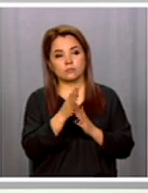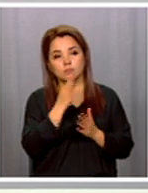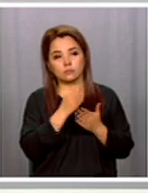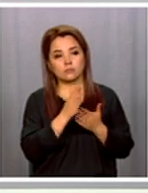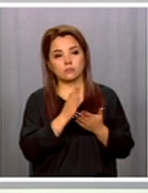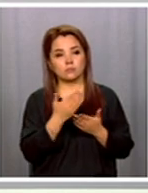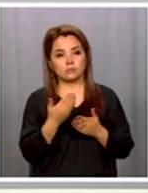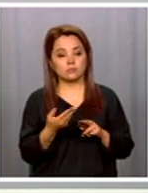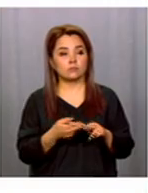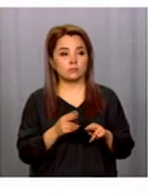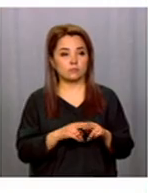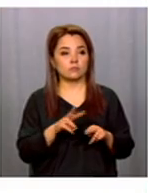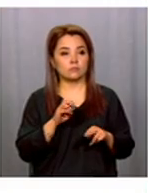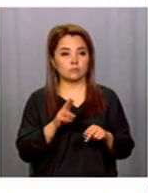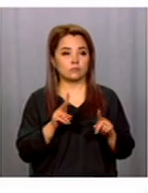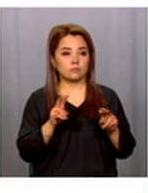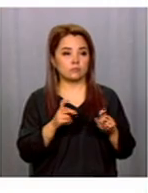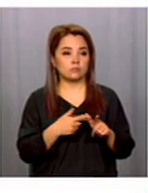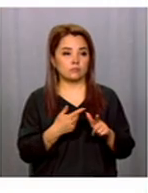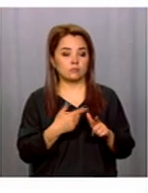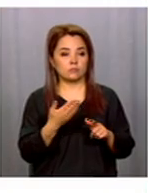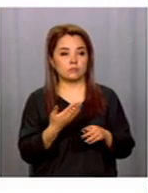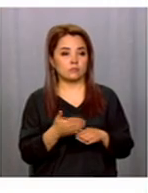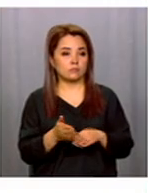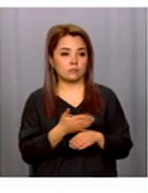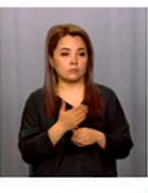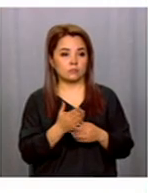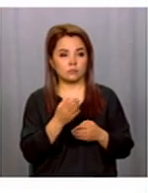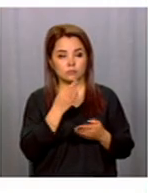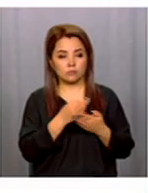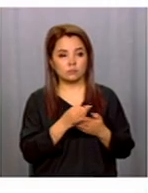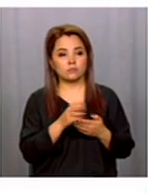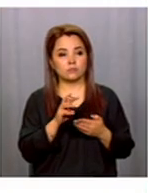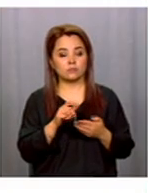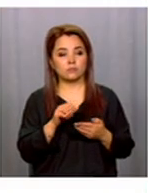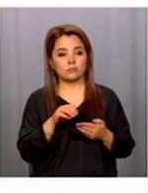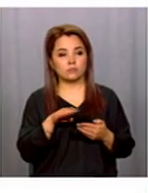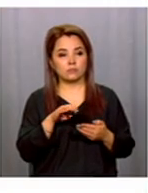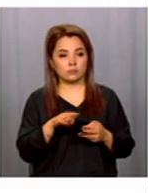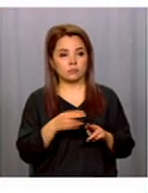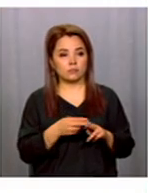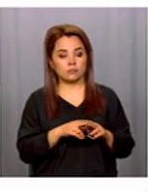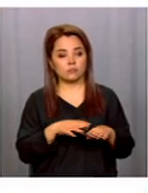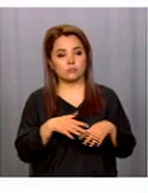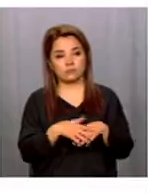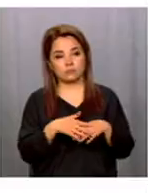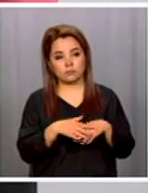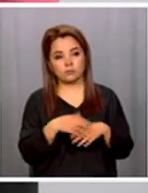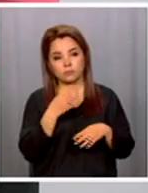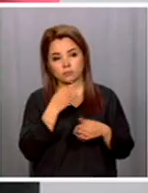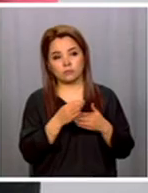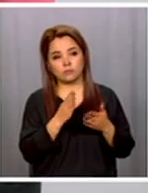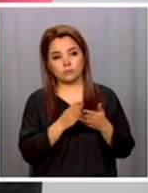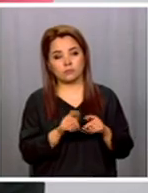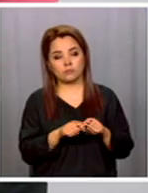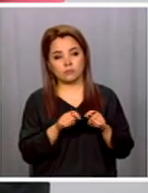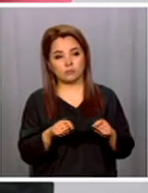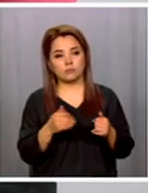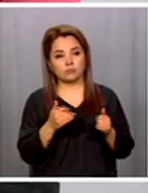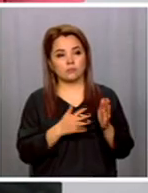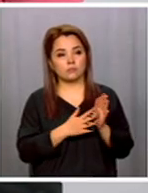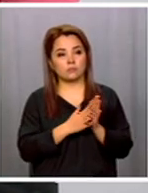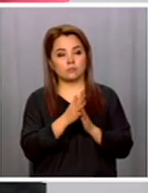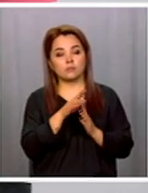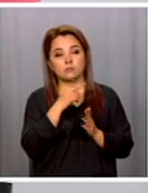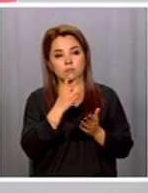шығады. Сонда мүктәрділерден айырмашылығы бұлардың гаметофит жасушалары диплоидты болып келеді. Өскіншелеріне қарайық